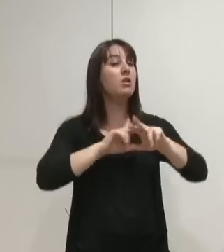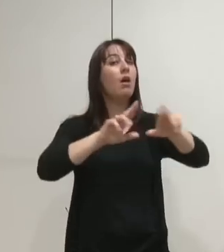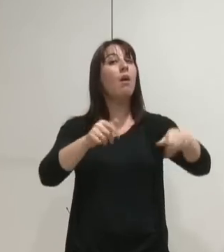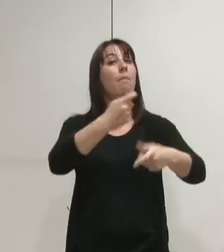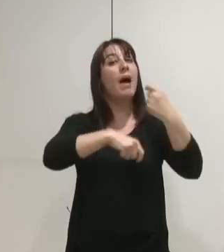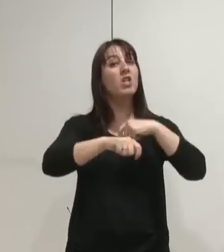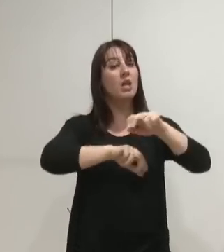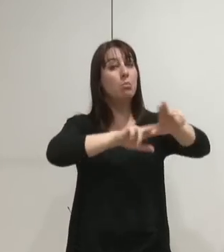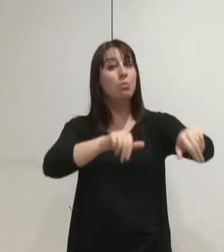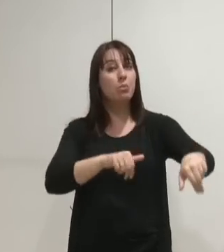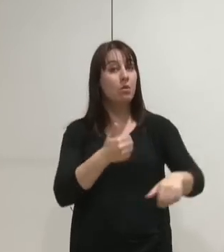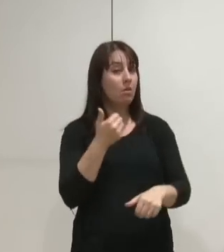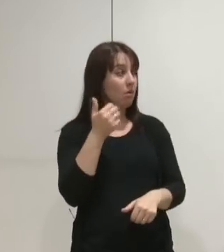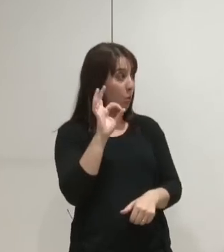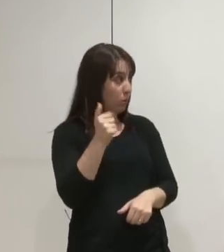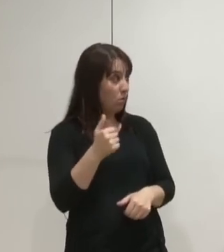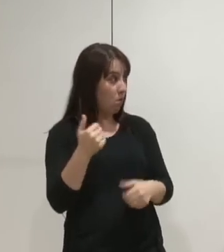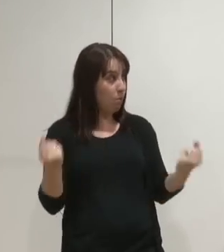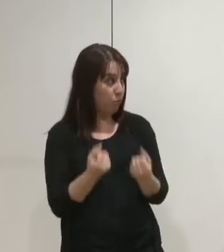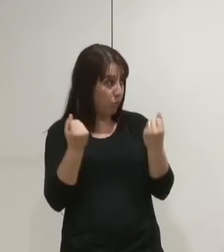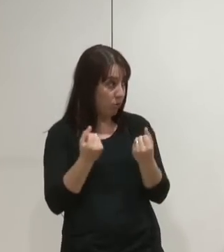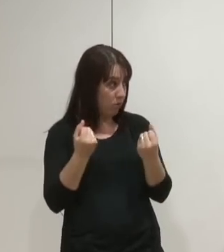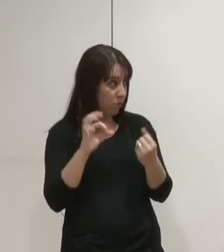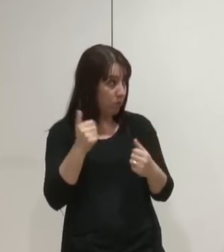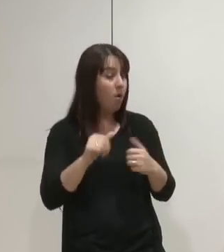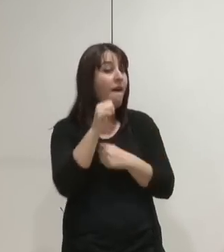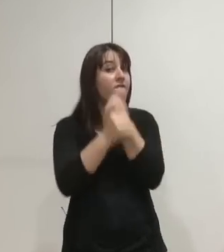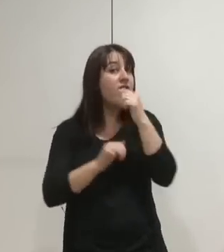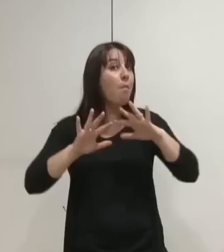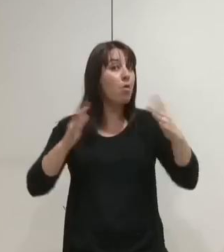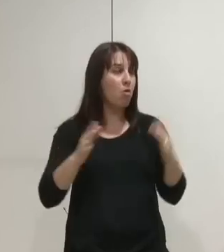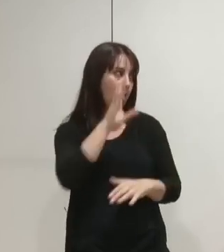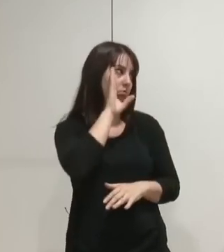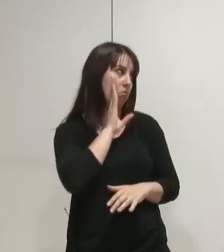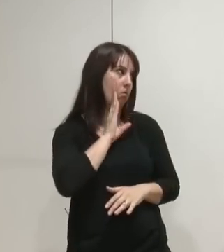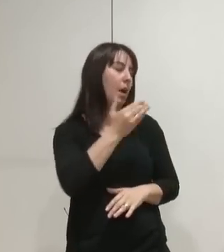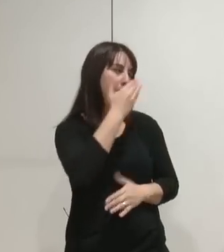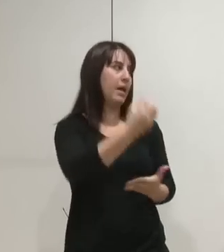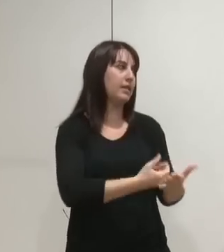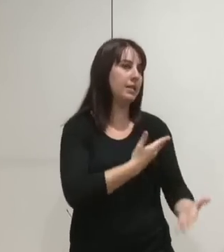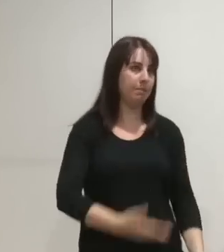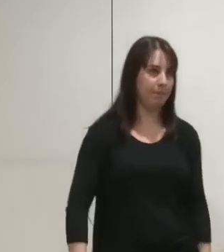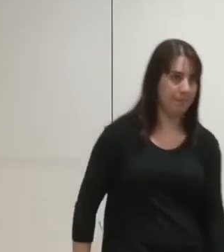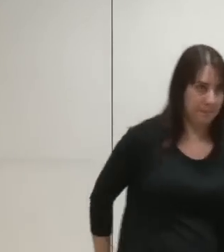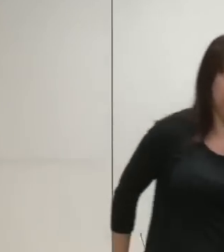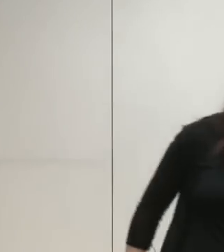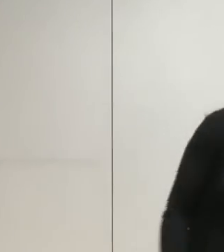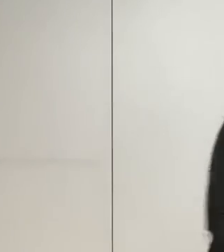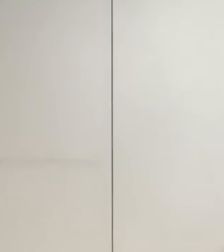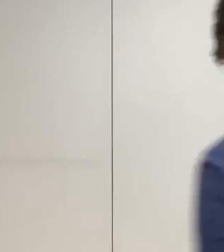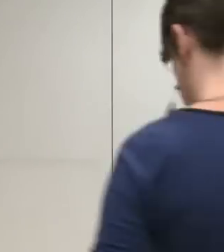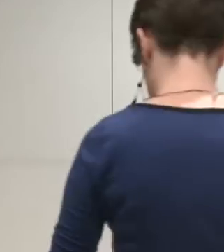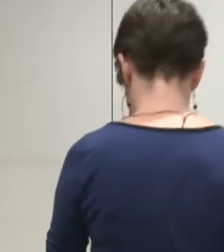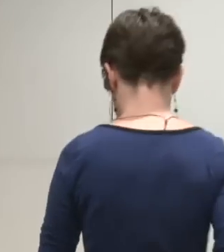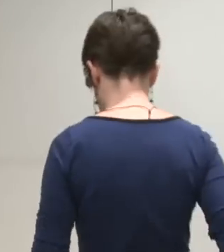avez fait une et sous quelle forme vous l'avez faite je vous remercie merci je pense